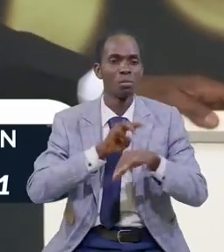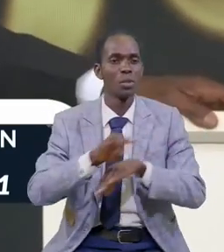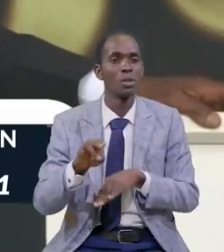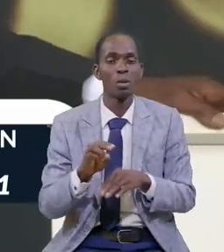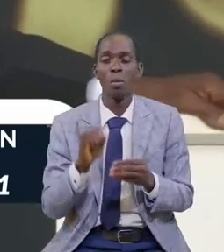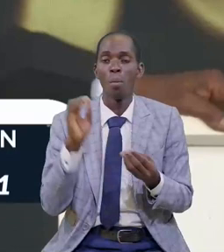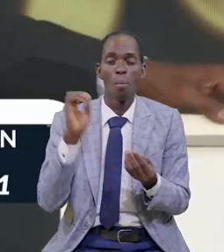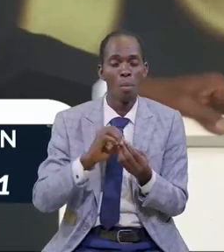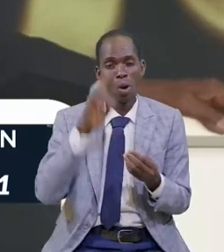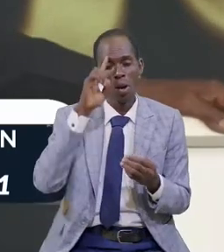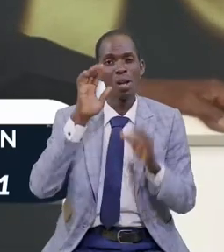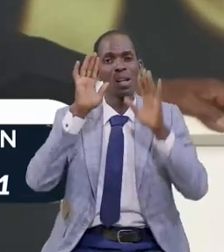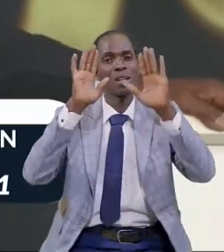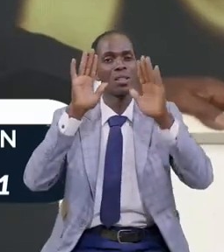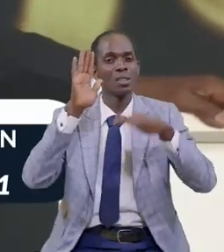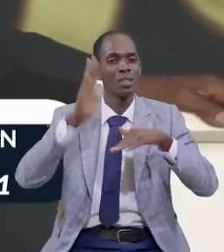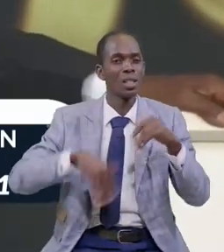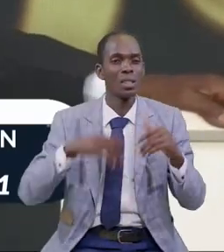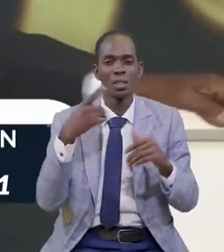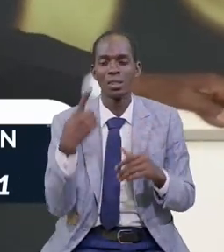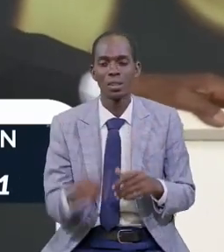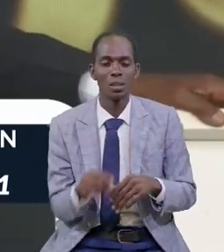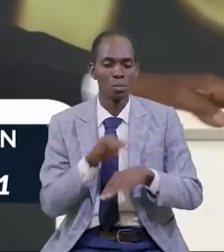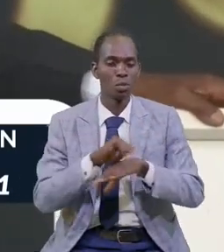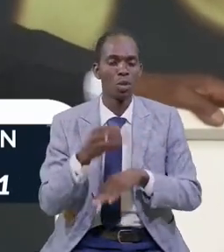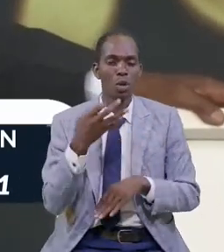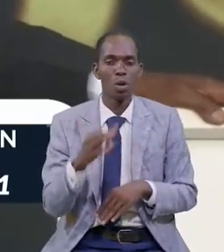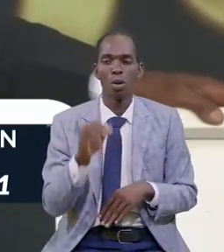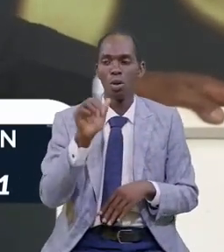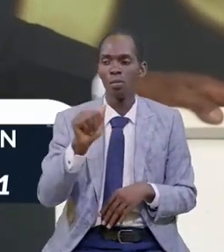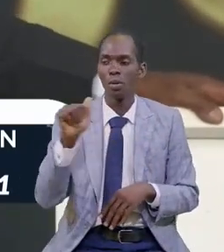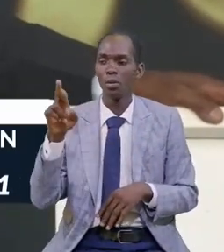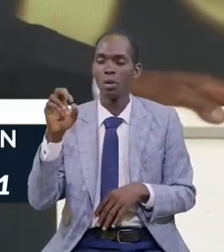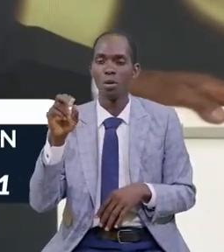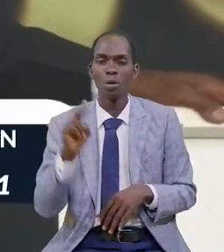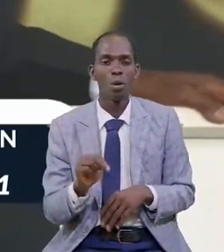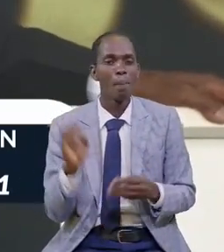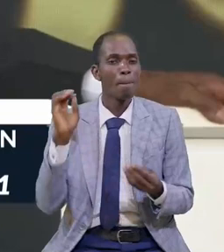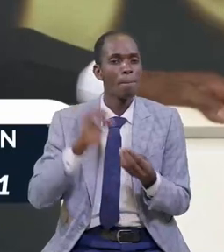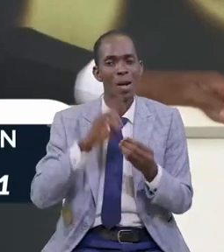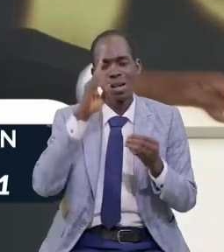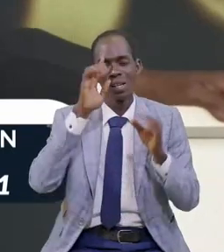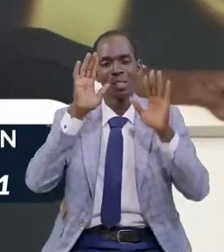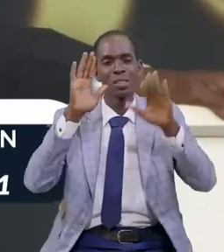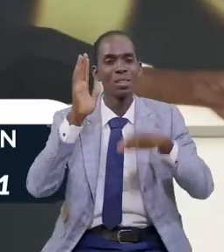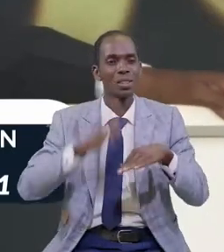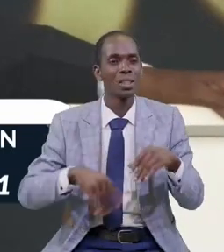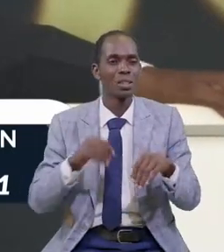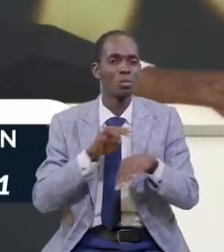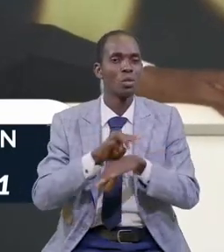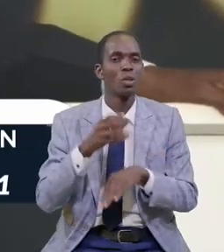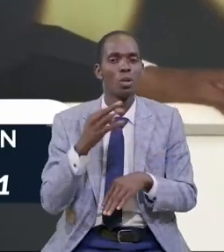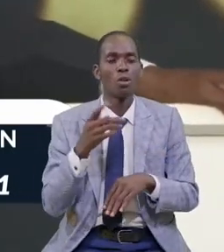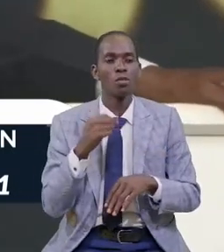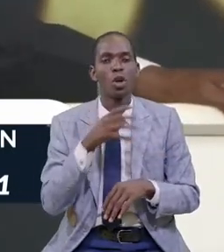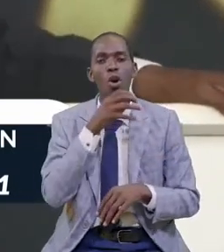supérieur un ministère plus plus supérieur qu'à celui de Moïse qu'à celui